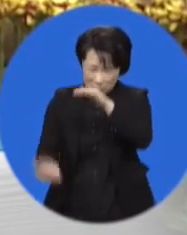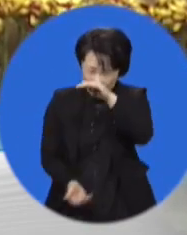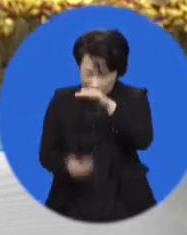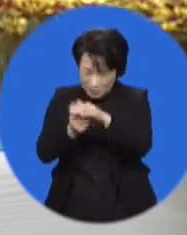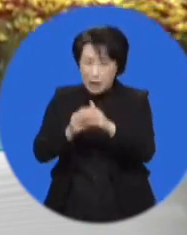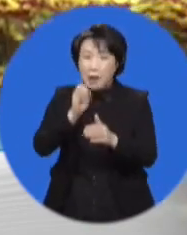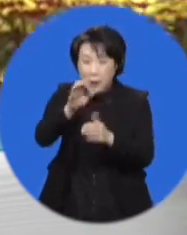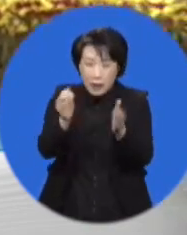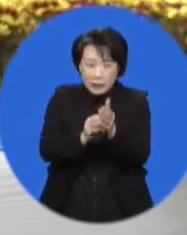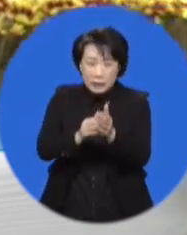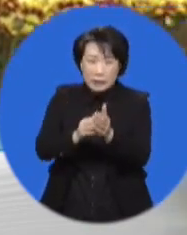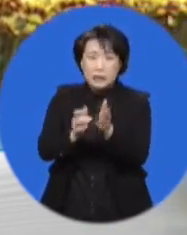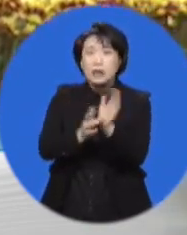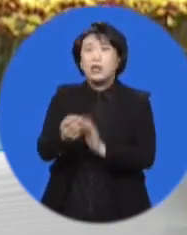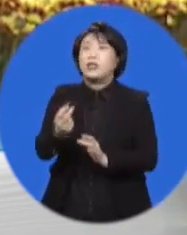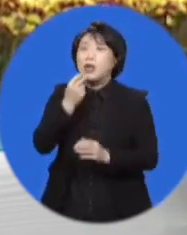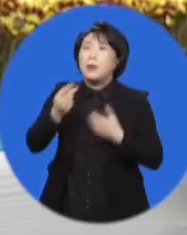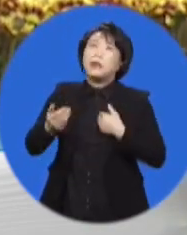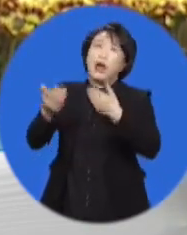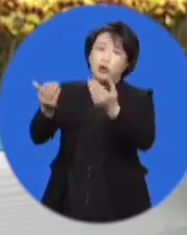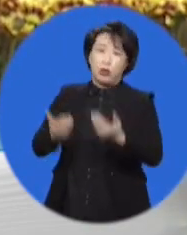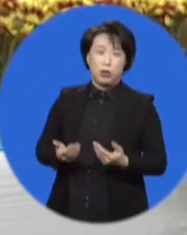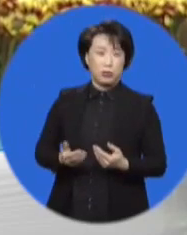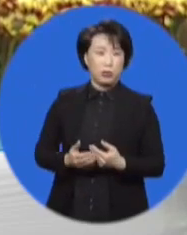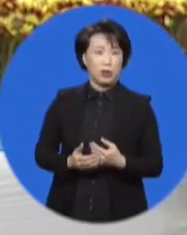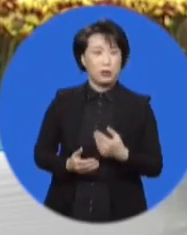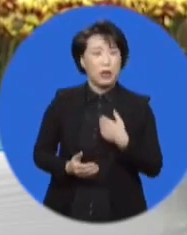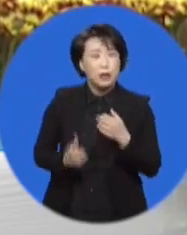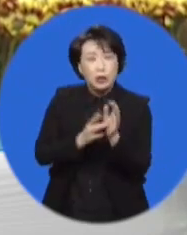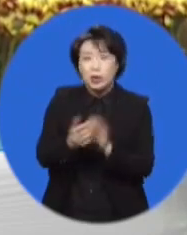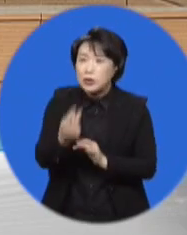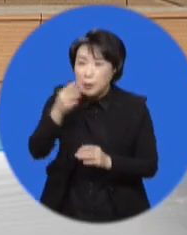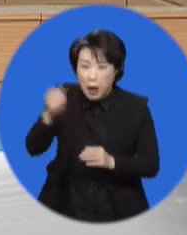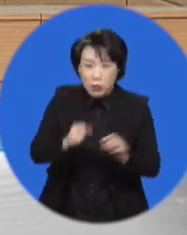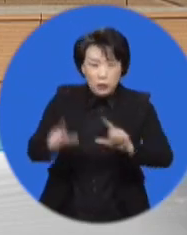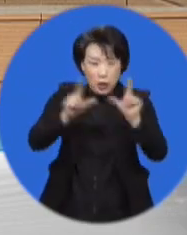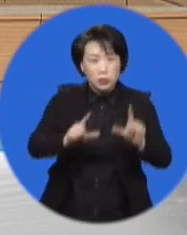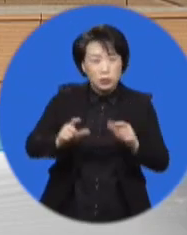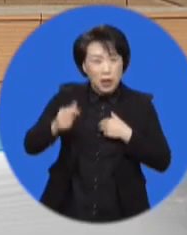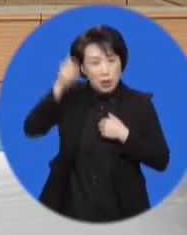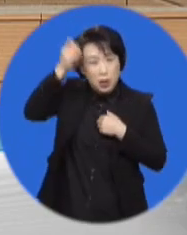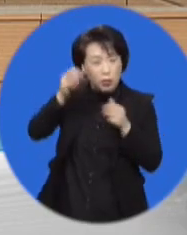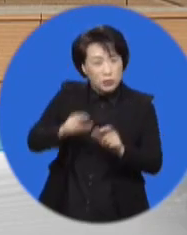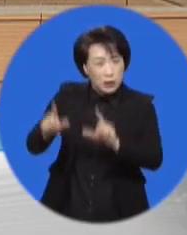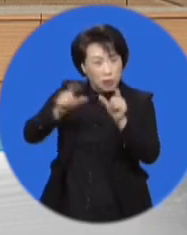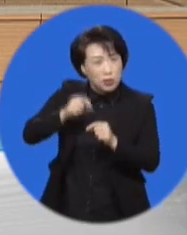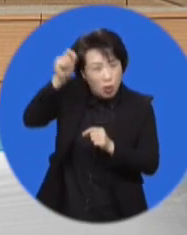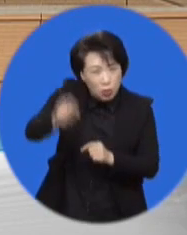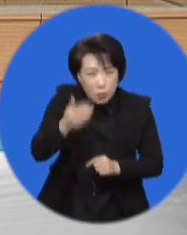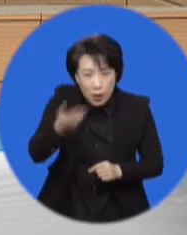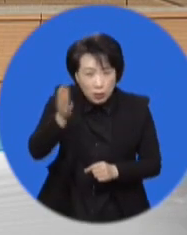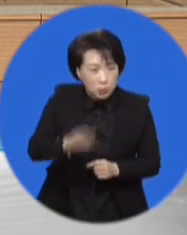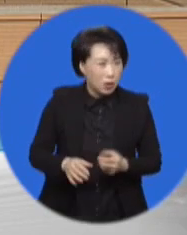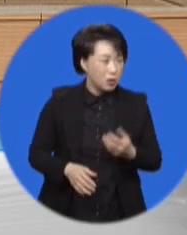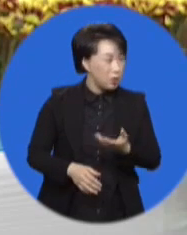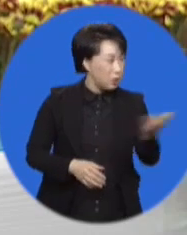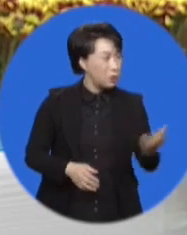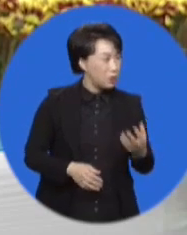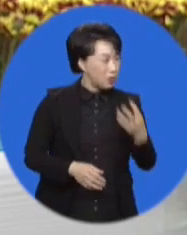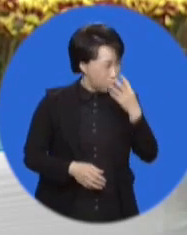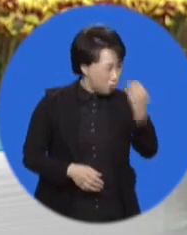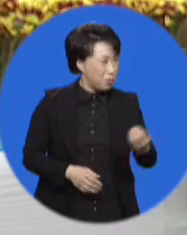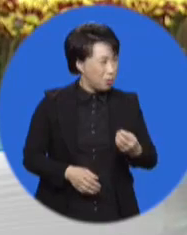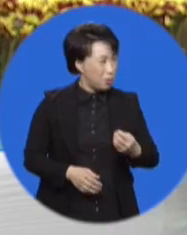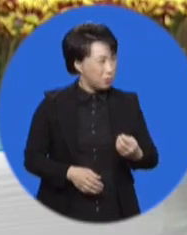이루었다 하시면서 자기 생명 내게 주어 그 생명 가지고 영원히 살게 하셨는데 어디서 건방지고 교만한